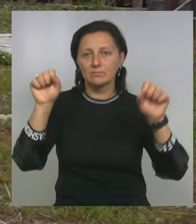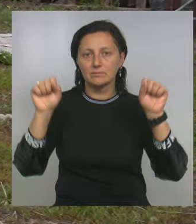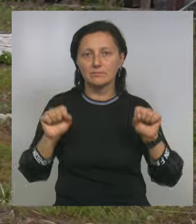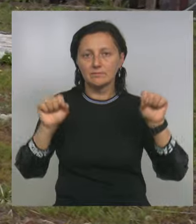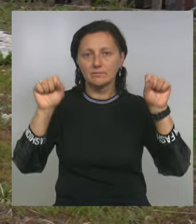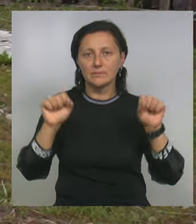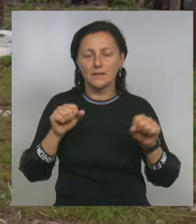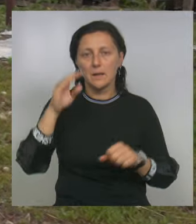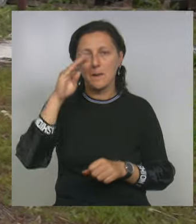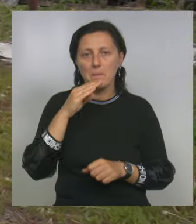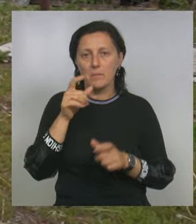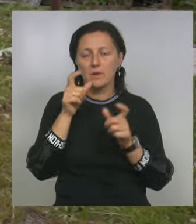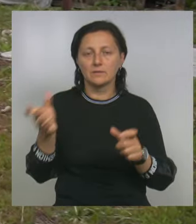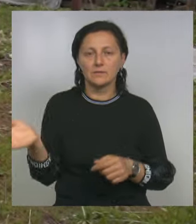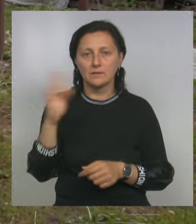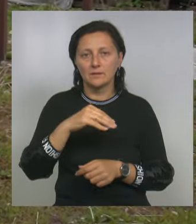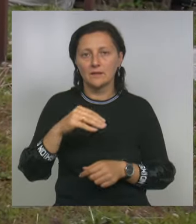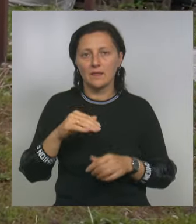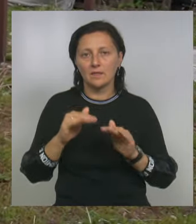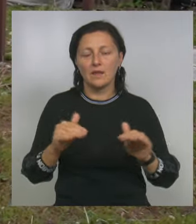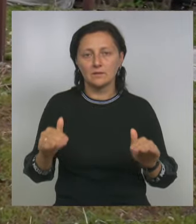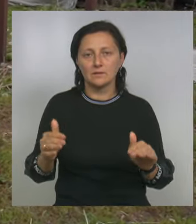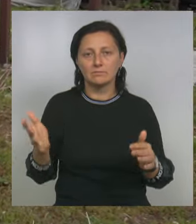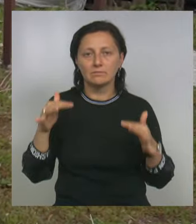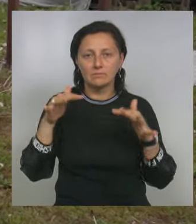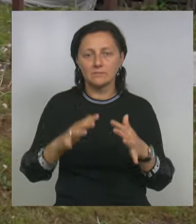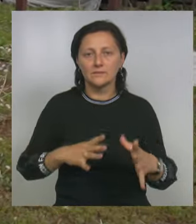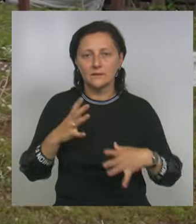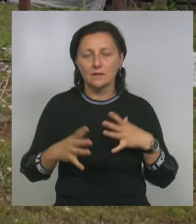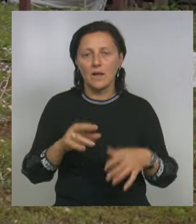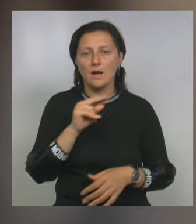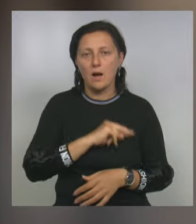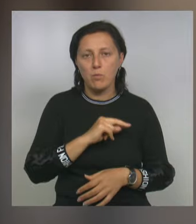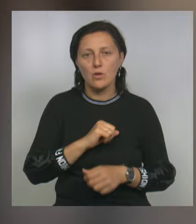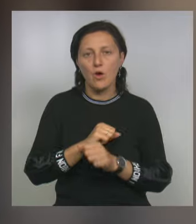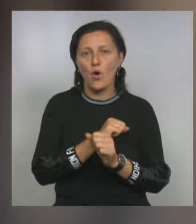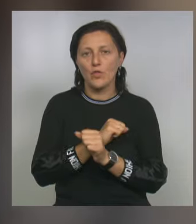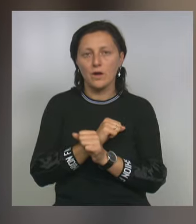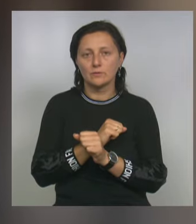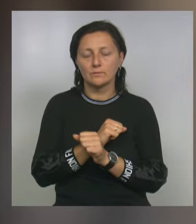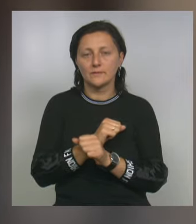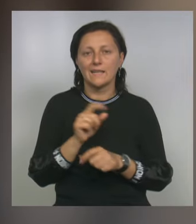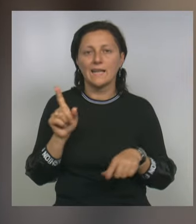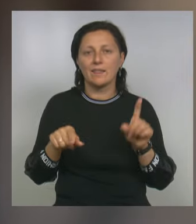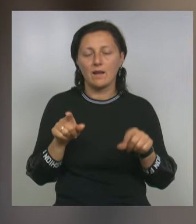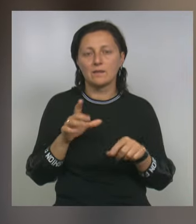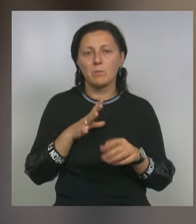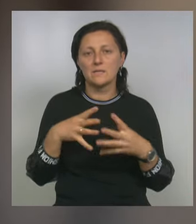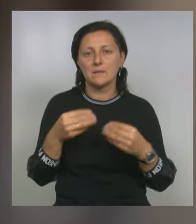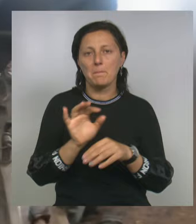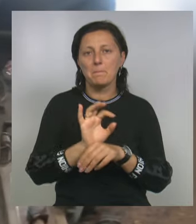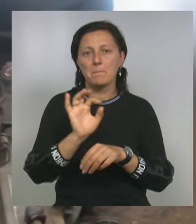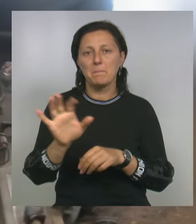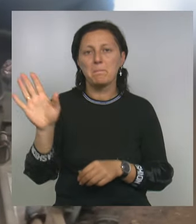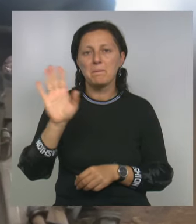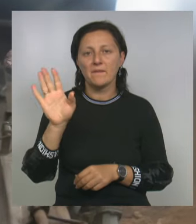Папа говорит, идемте, пацаны, надо потренироваться. Немножко поработали, отдохнули. Иногда Виталий присылает семье фронтовые